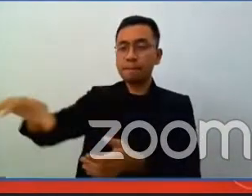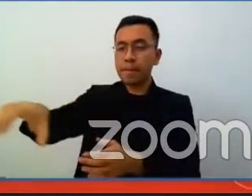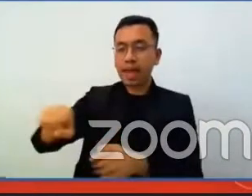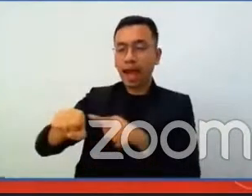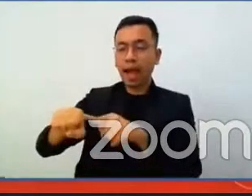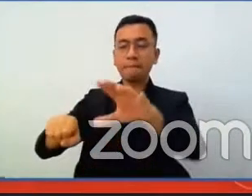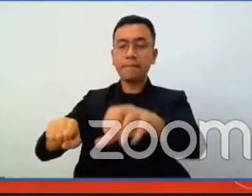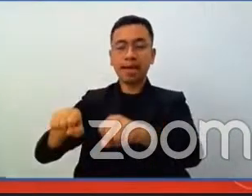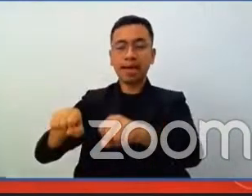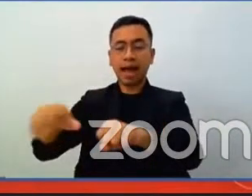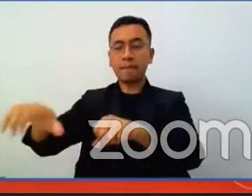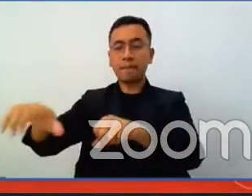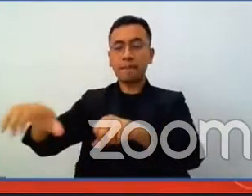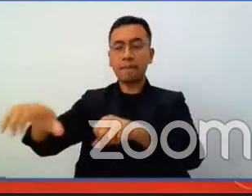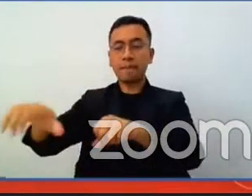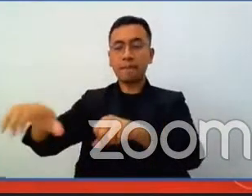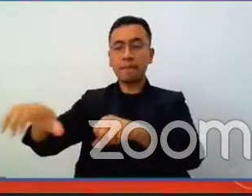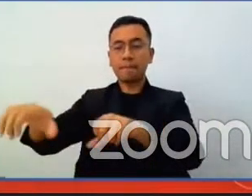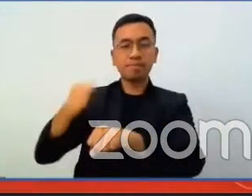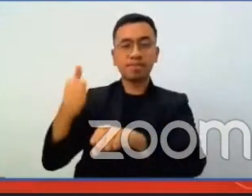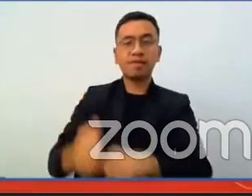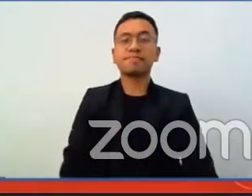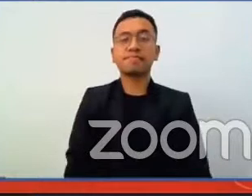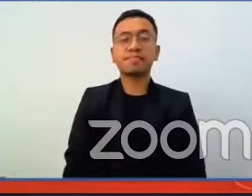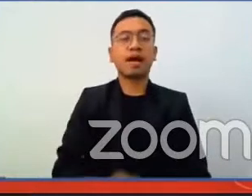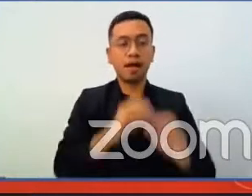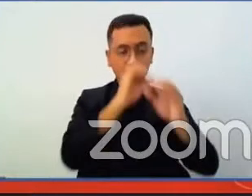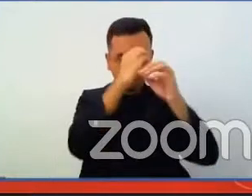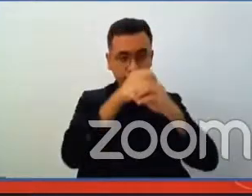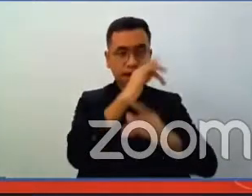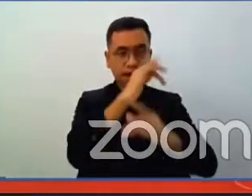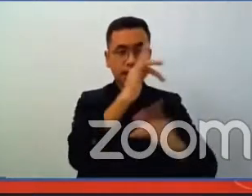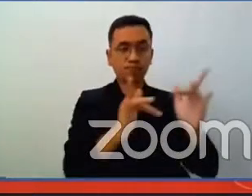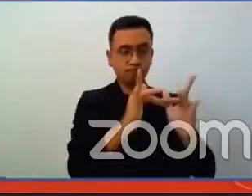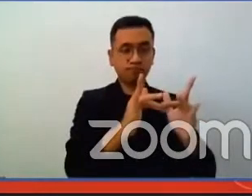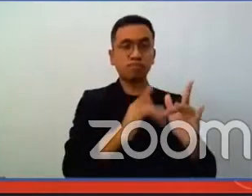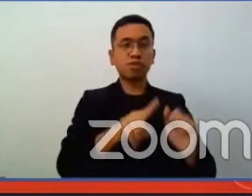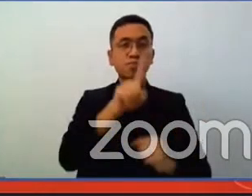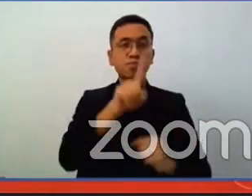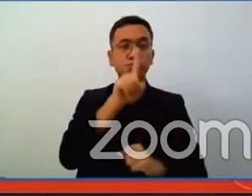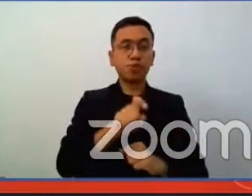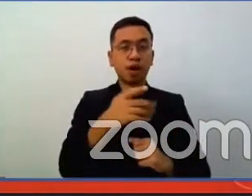Ya, jadi harusnya virtual lab ini diikuti dengan